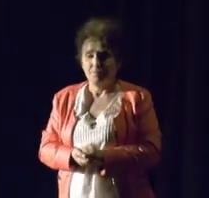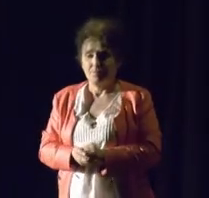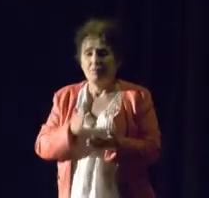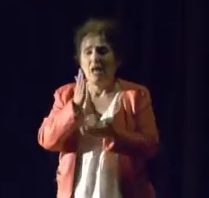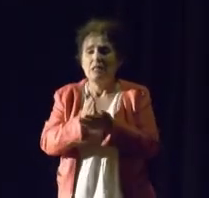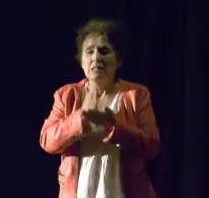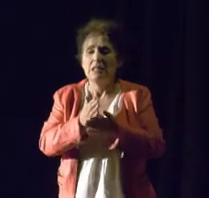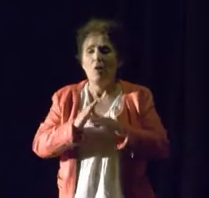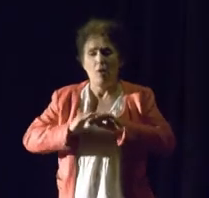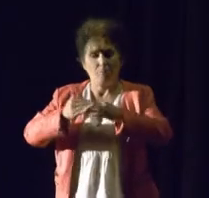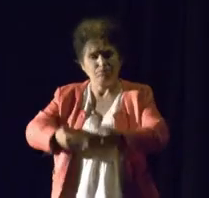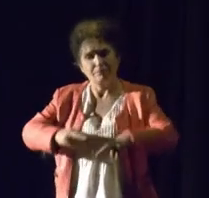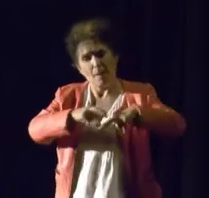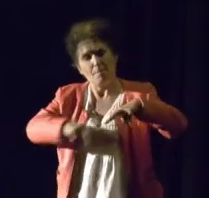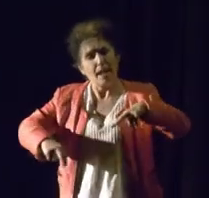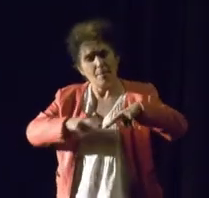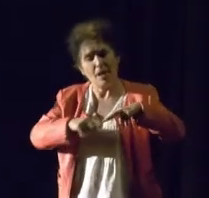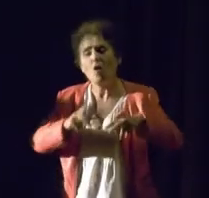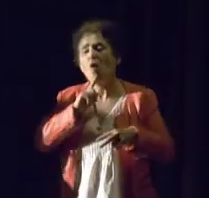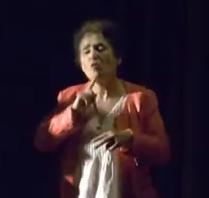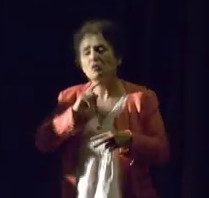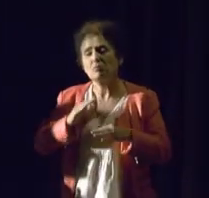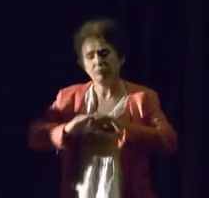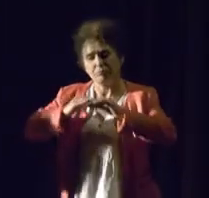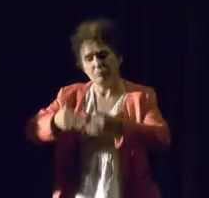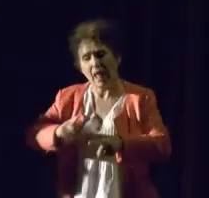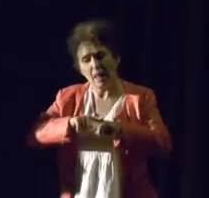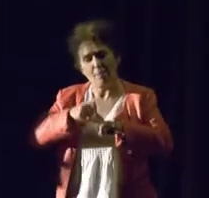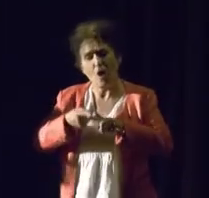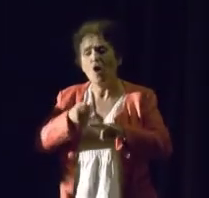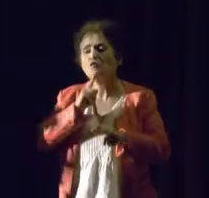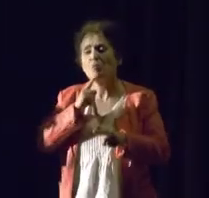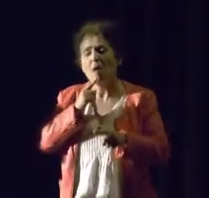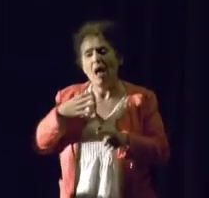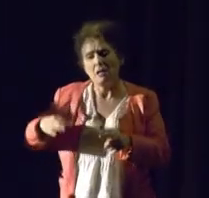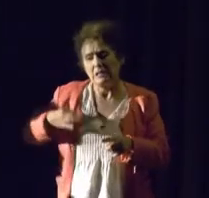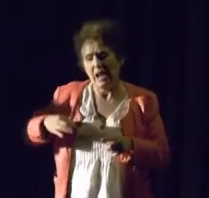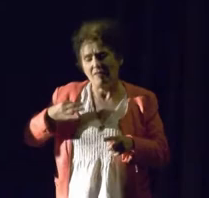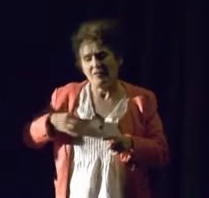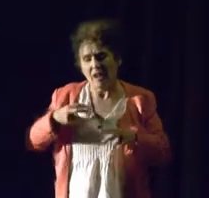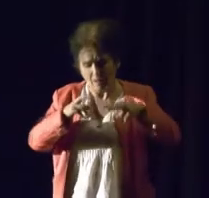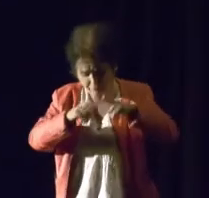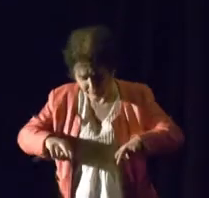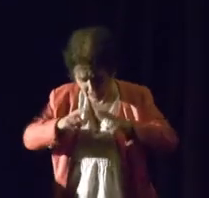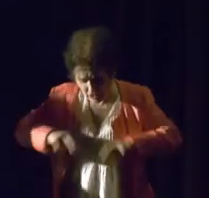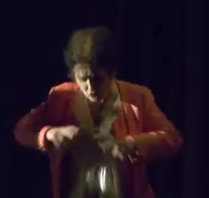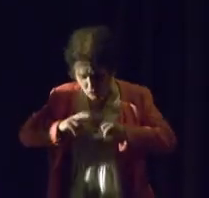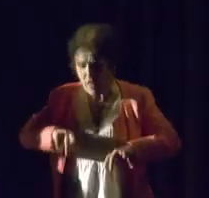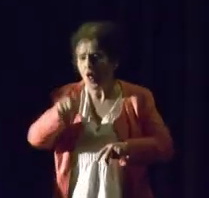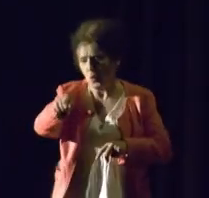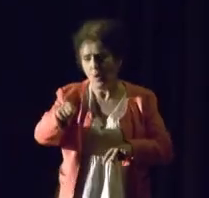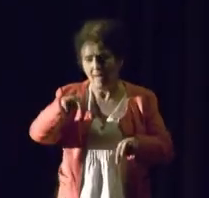Секоја бременост, според она што представуваат здравствени истражувања, тука го имаме министерот за